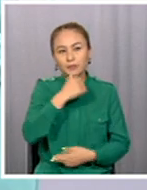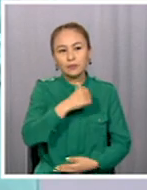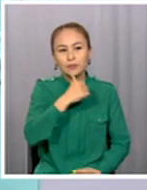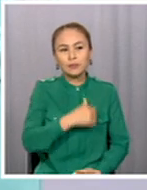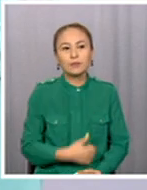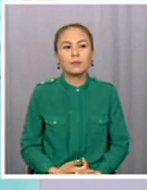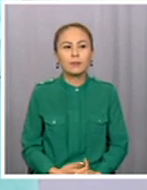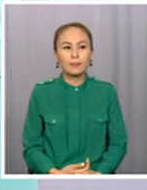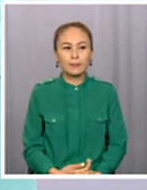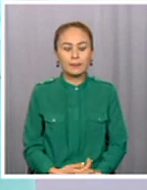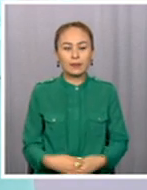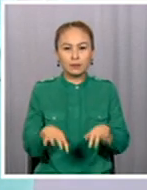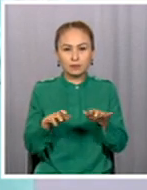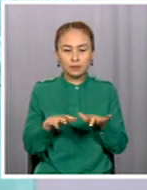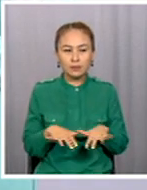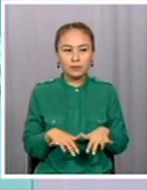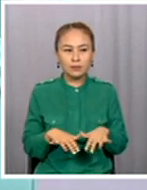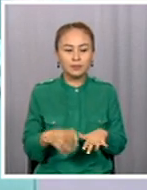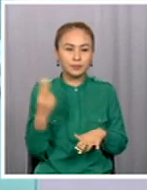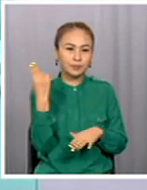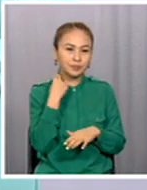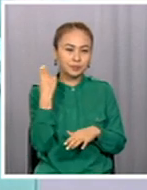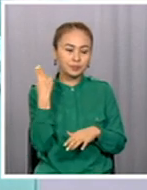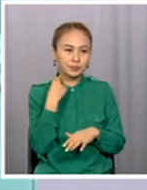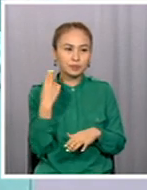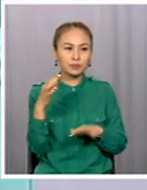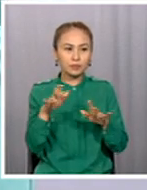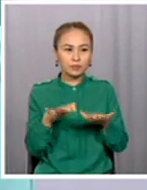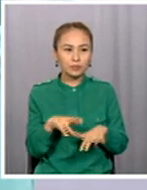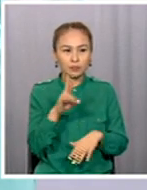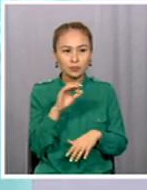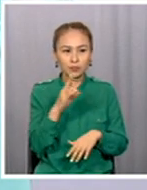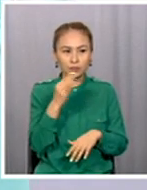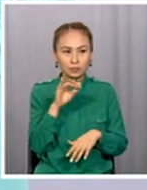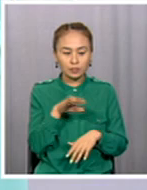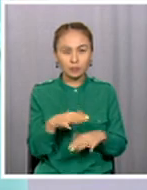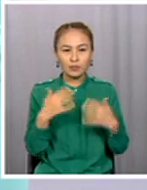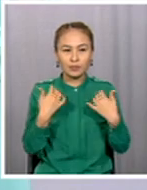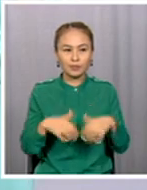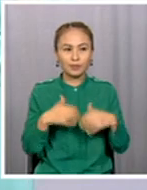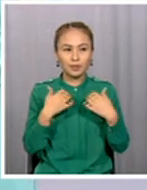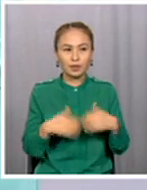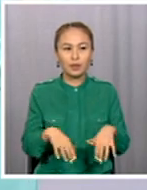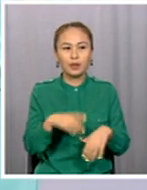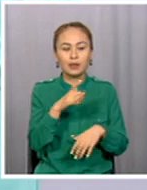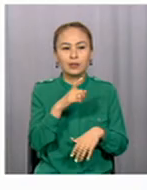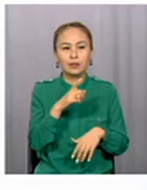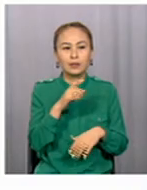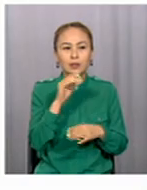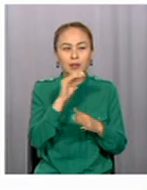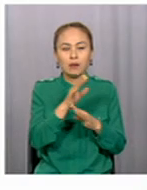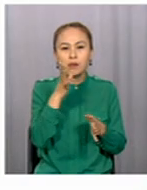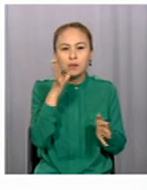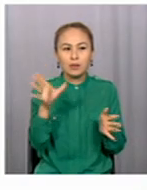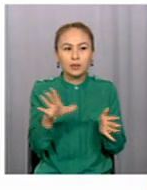алайық. Компьютер ағылшынша компьютер есептегіш – AM, яғни